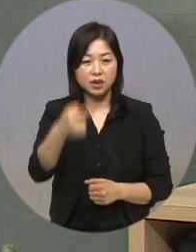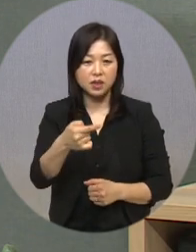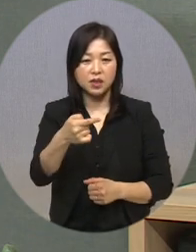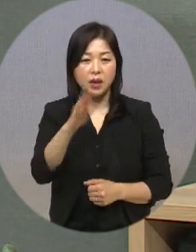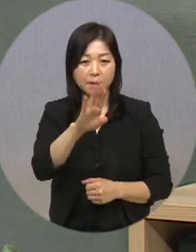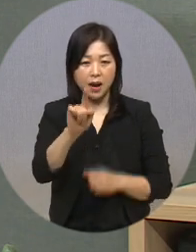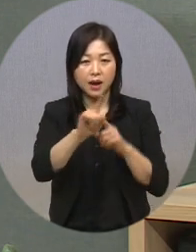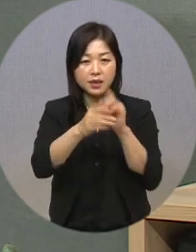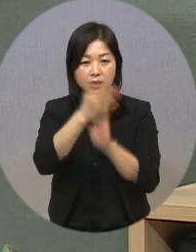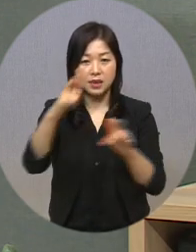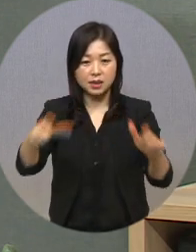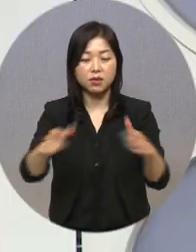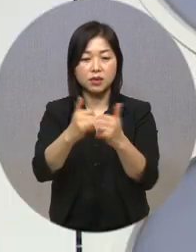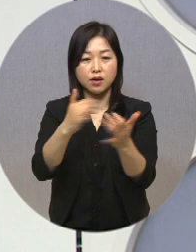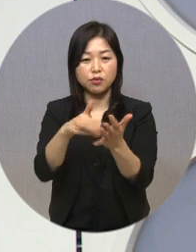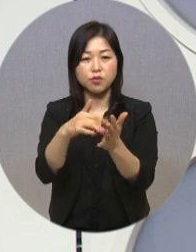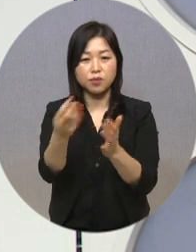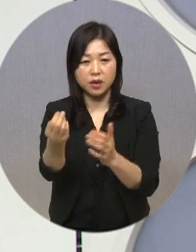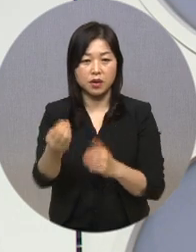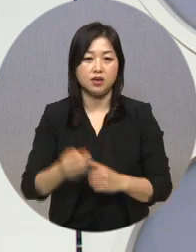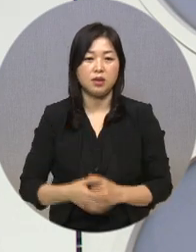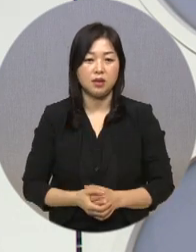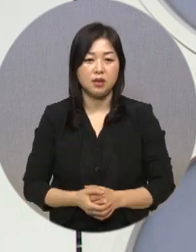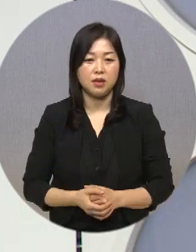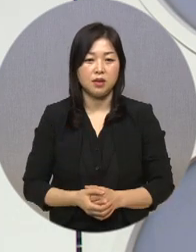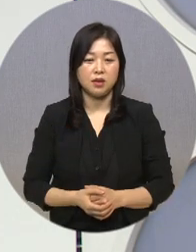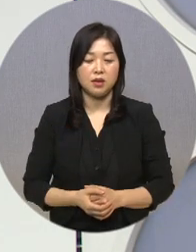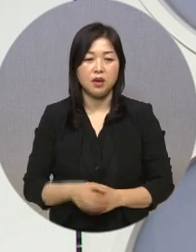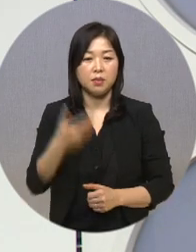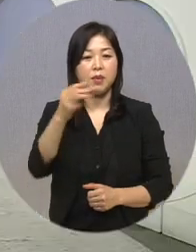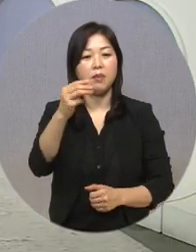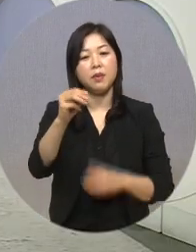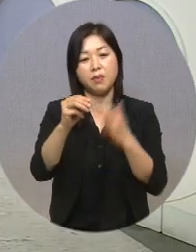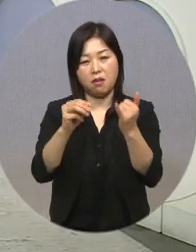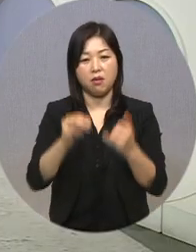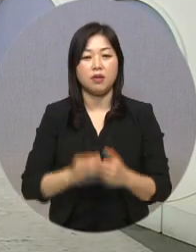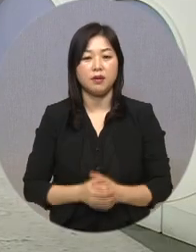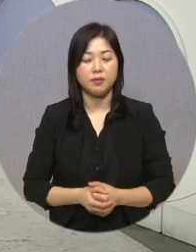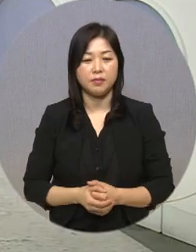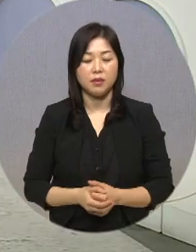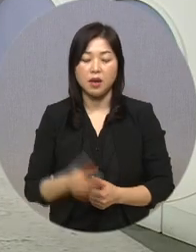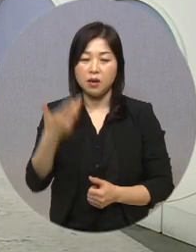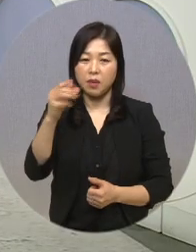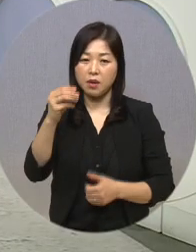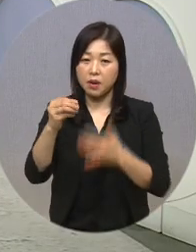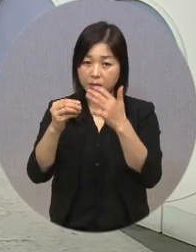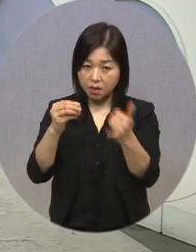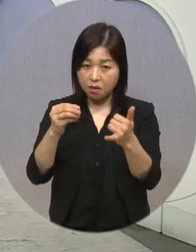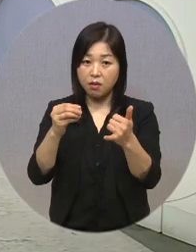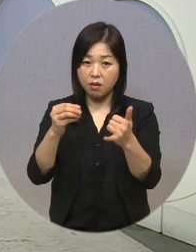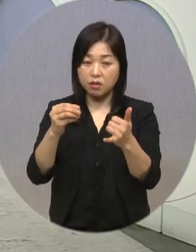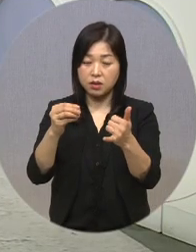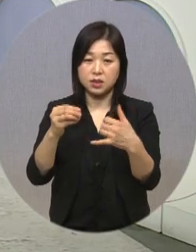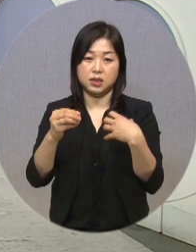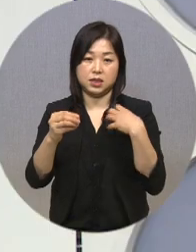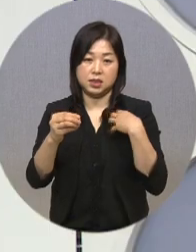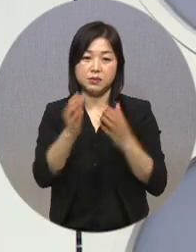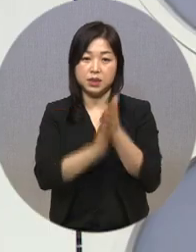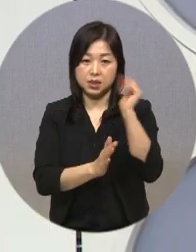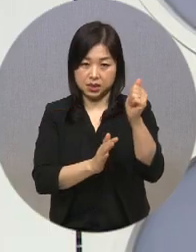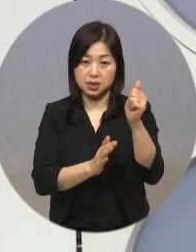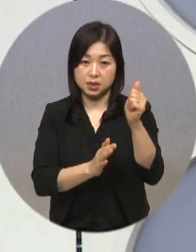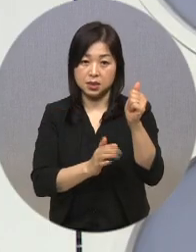지역의 주민이 몇 명이나 돼요? 한 78만 명쯤 됩니다. 예. 8만 명의 시장을